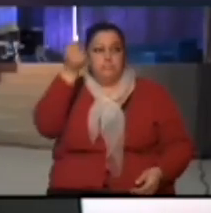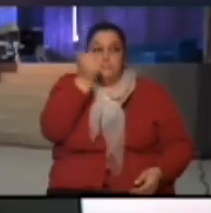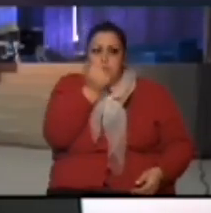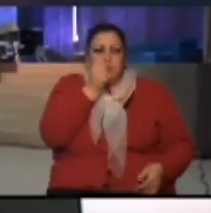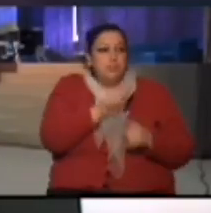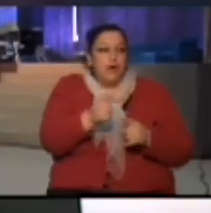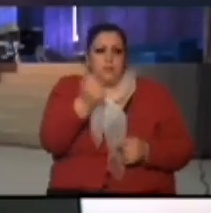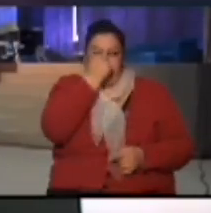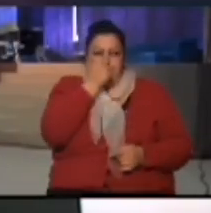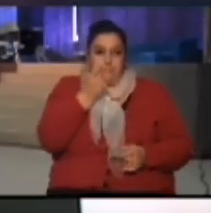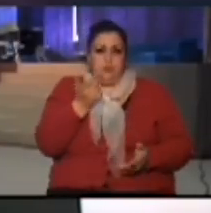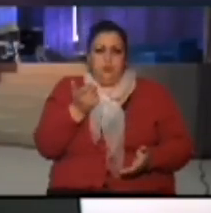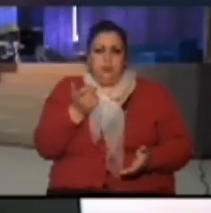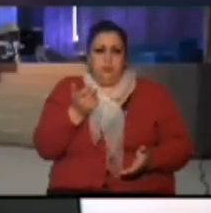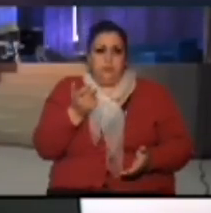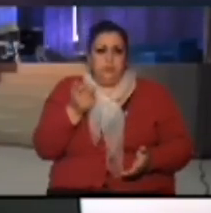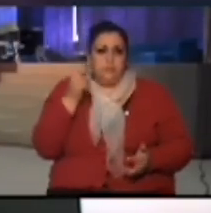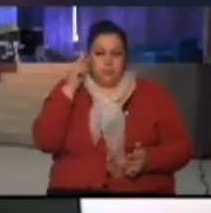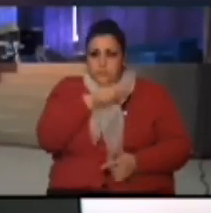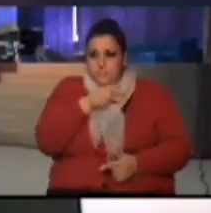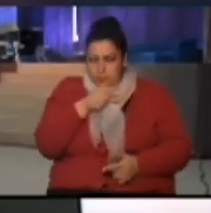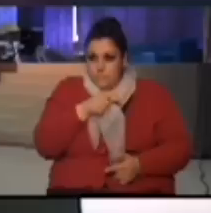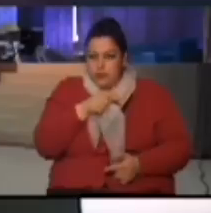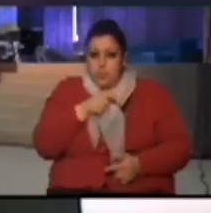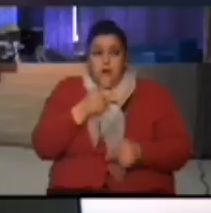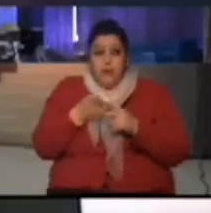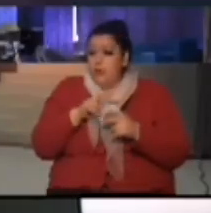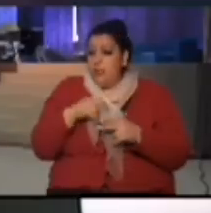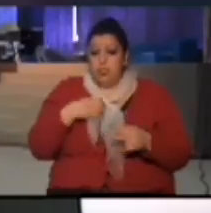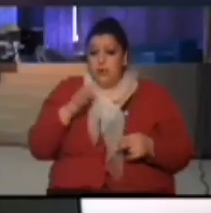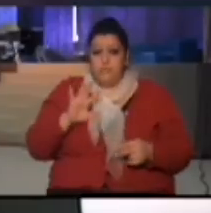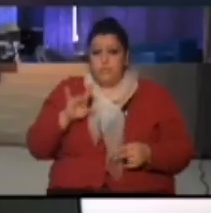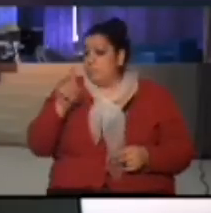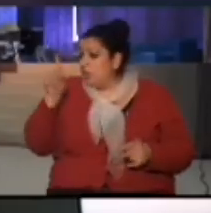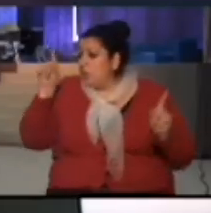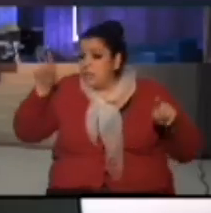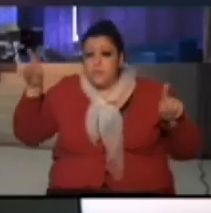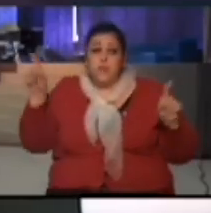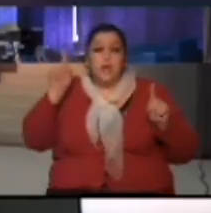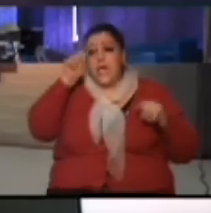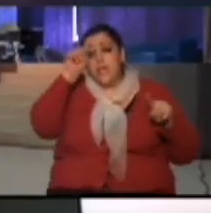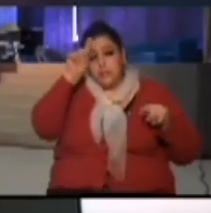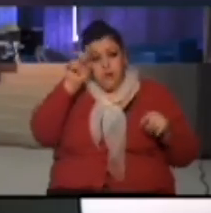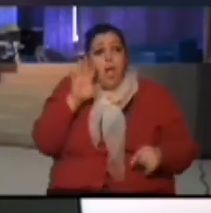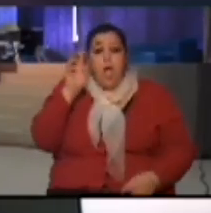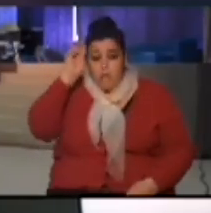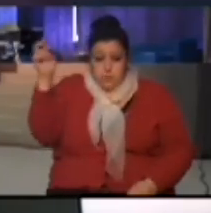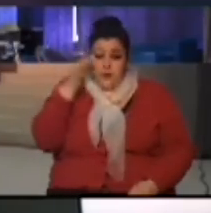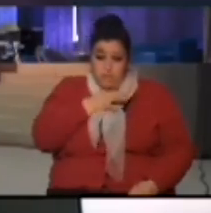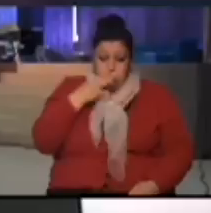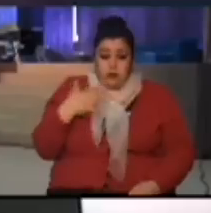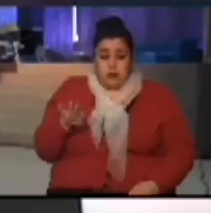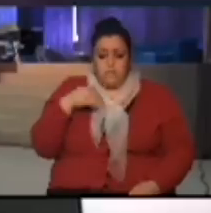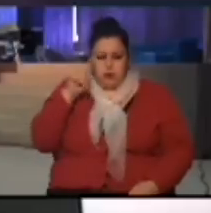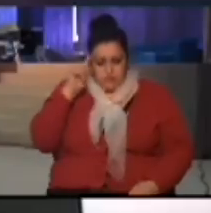որ դու գիտես, որ դու գիտես, այդ ժամանակ կարևոր չի, ով գիտի, ինչ գիտի, կարևորը, որ դու գիտես, որ Աստված ասել է, ու դու գիտես,